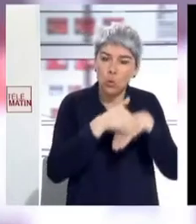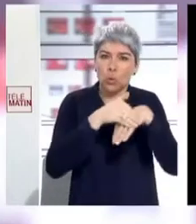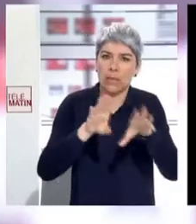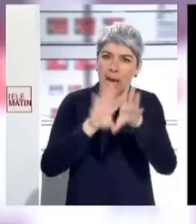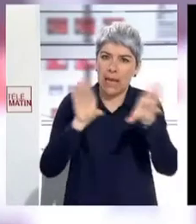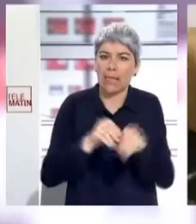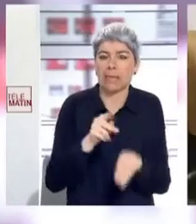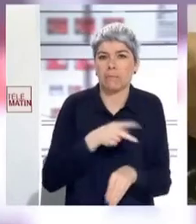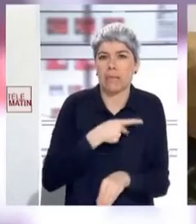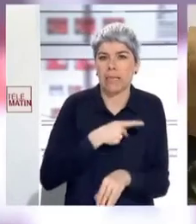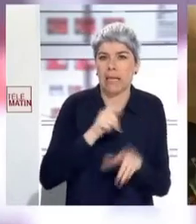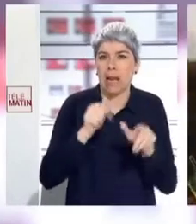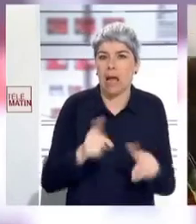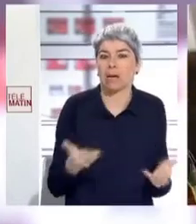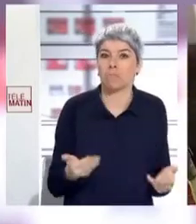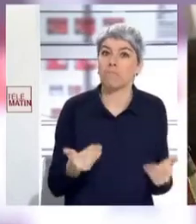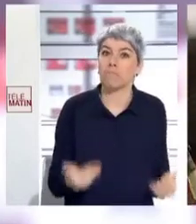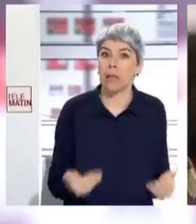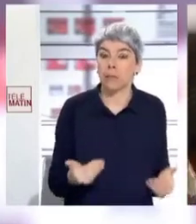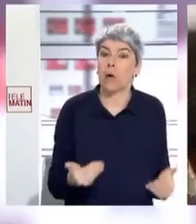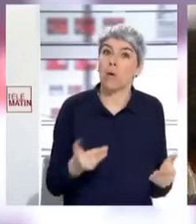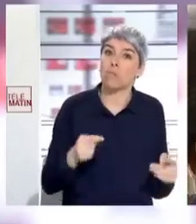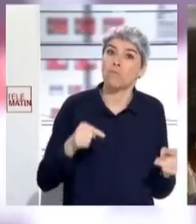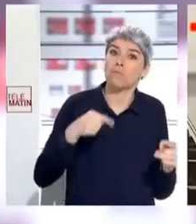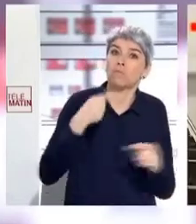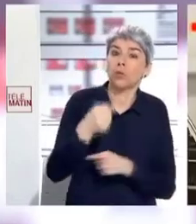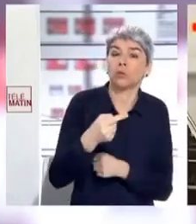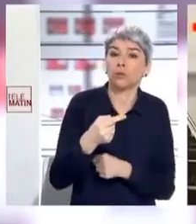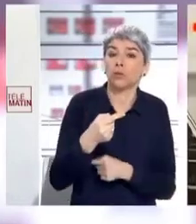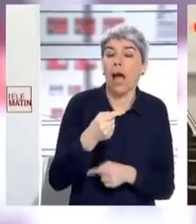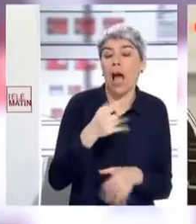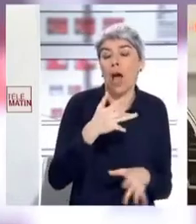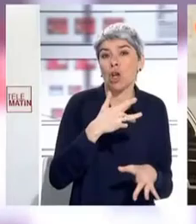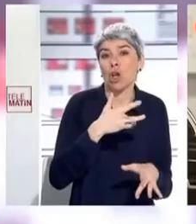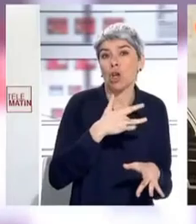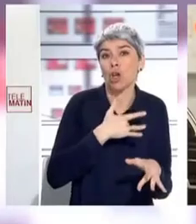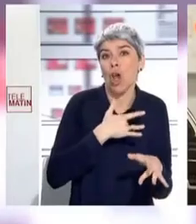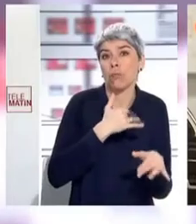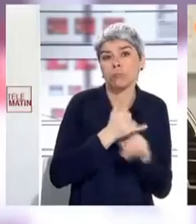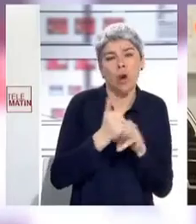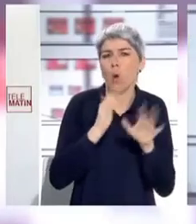équipes médicales. Pour l'heure, les prochains essais cliniques du cœur Karma ne semblent pas remis en cause.